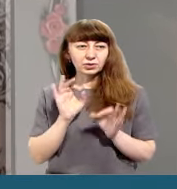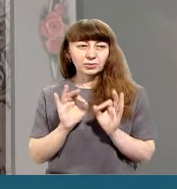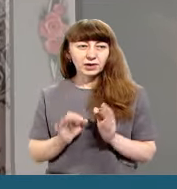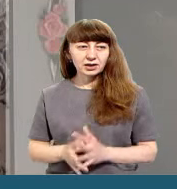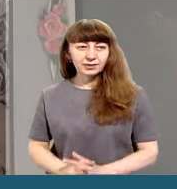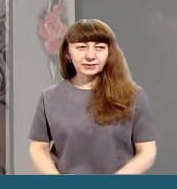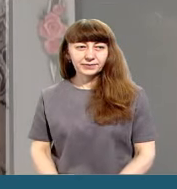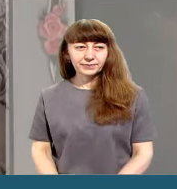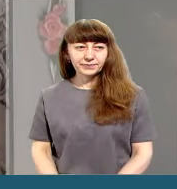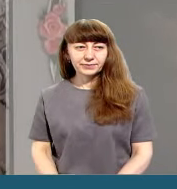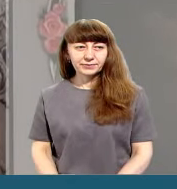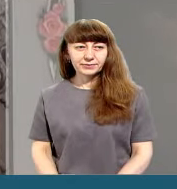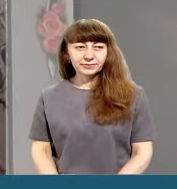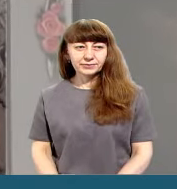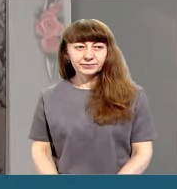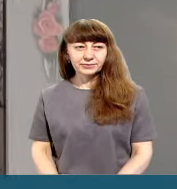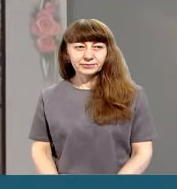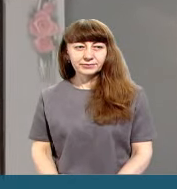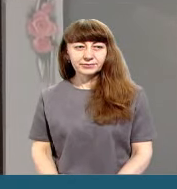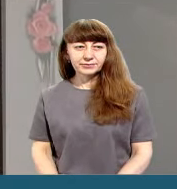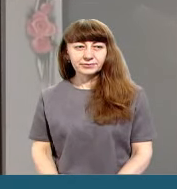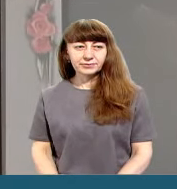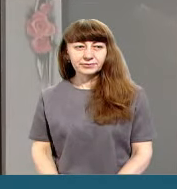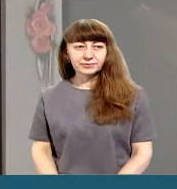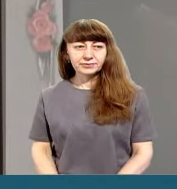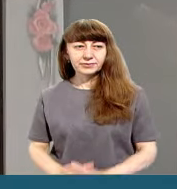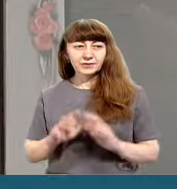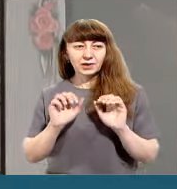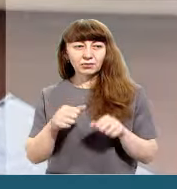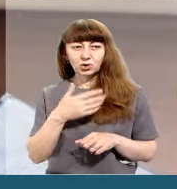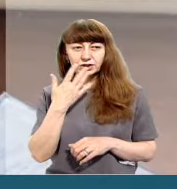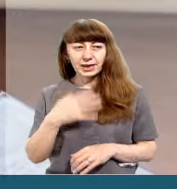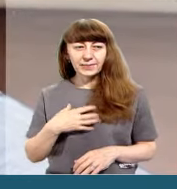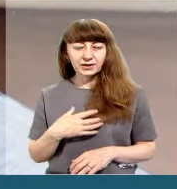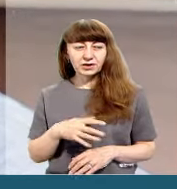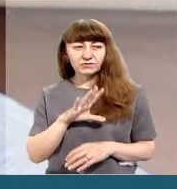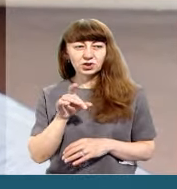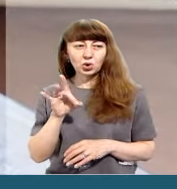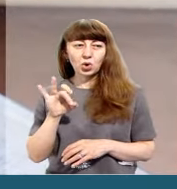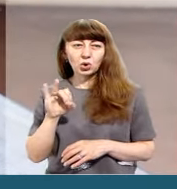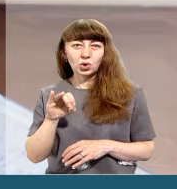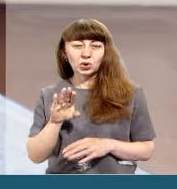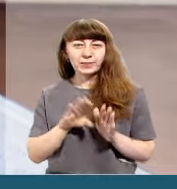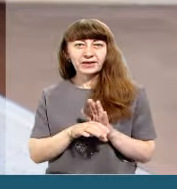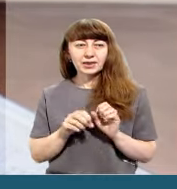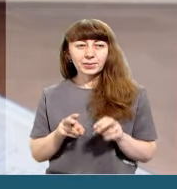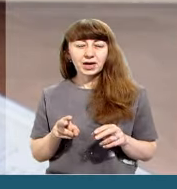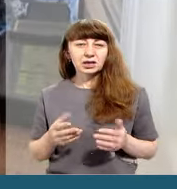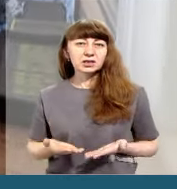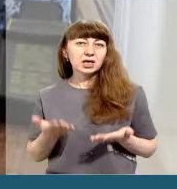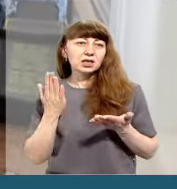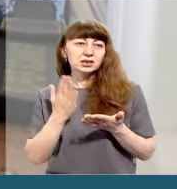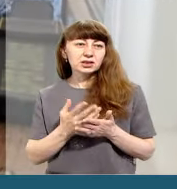Можно не переживать. Всего в колонии минимальной безопасности отбывают